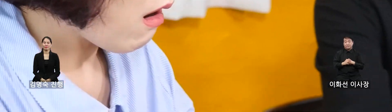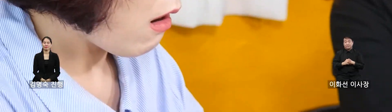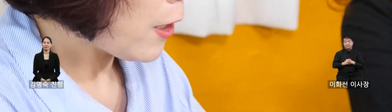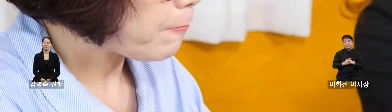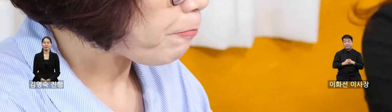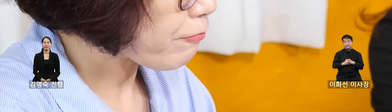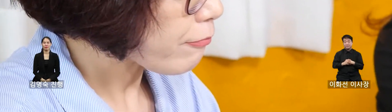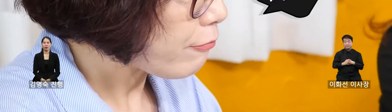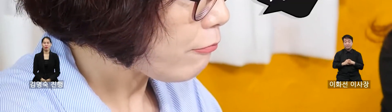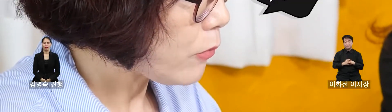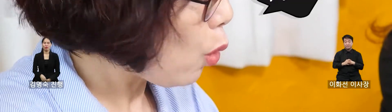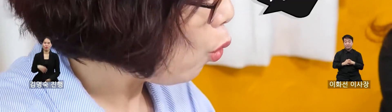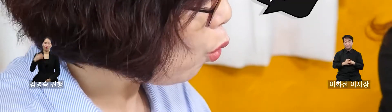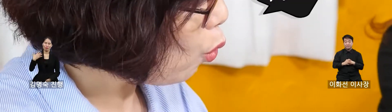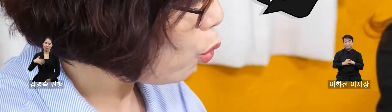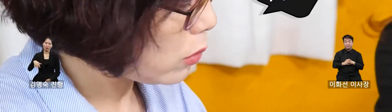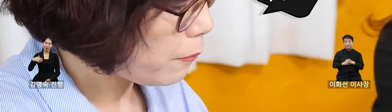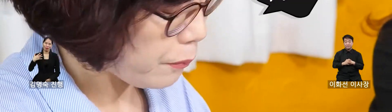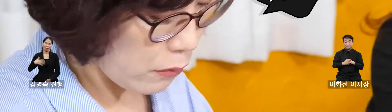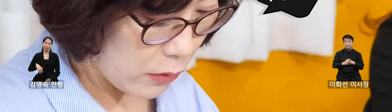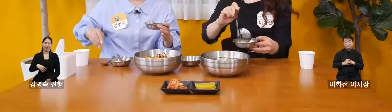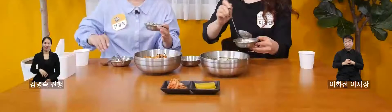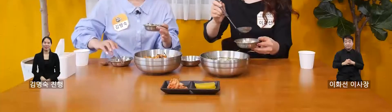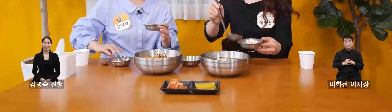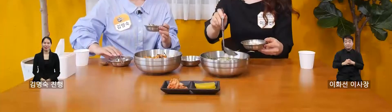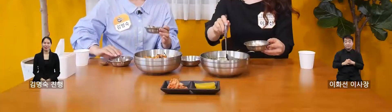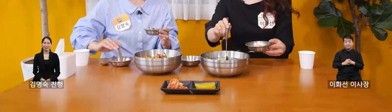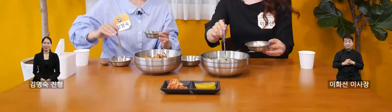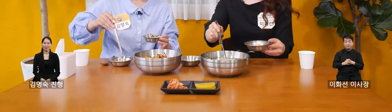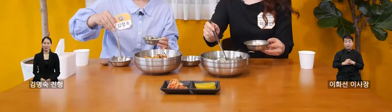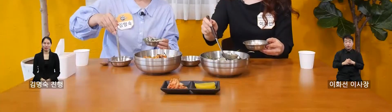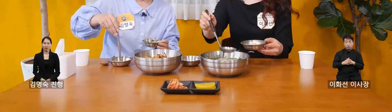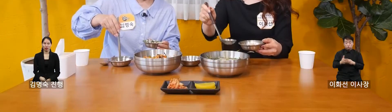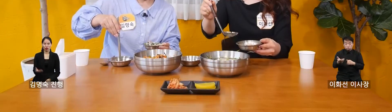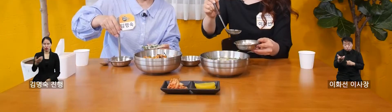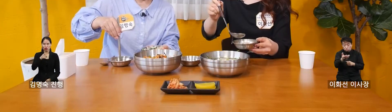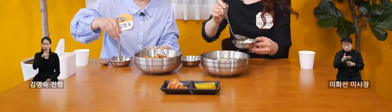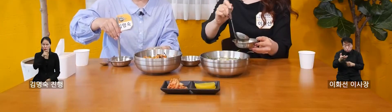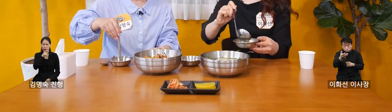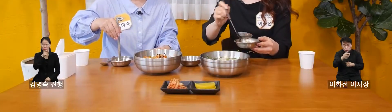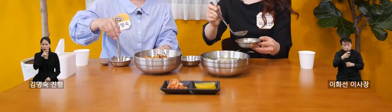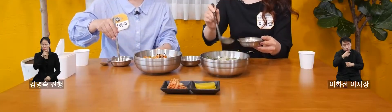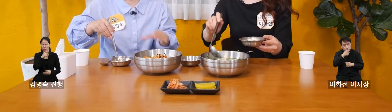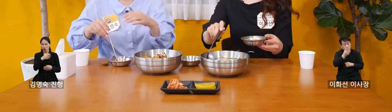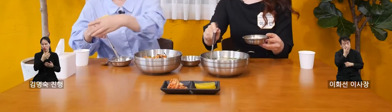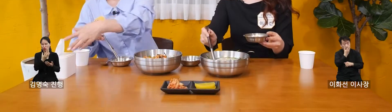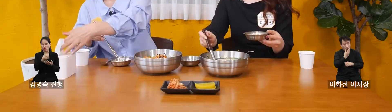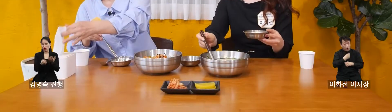아, 오, 국물 맛있어요? 국물을 잘 내셨는데요?